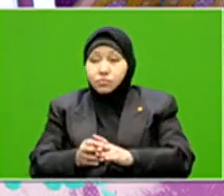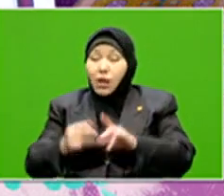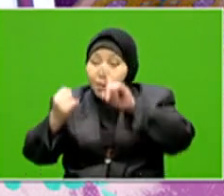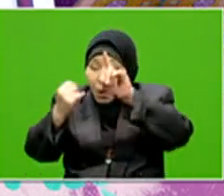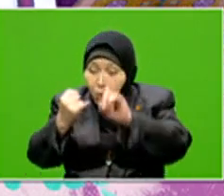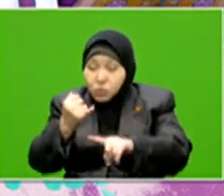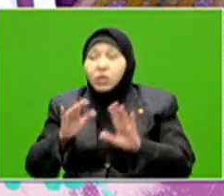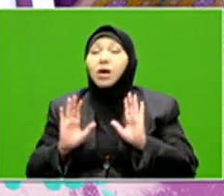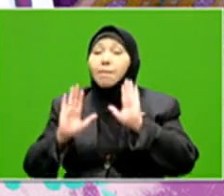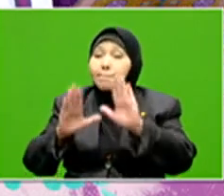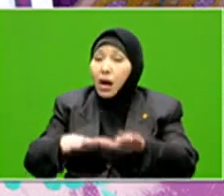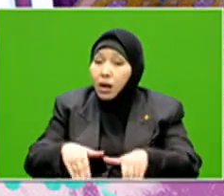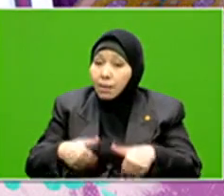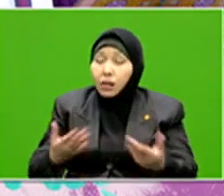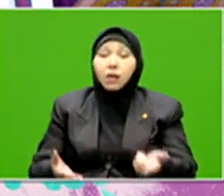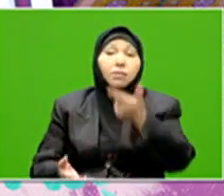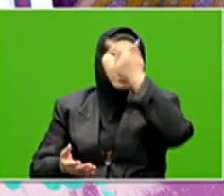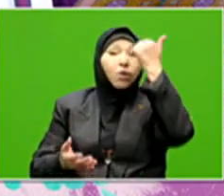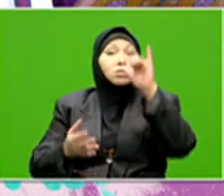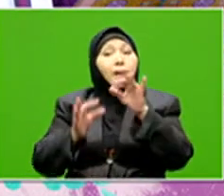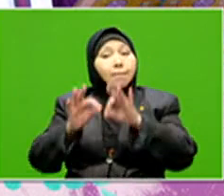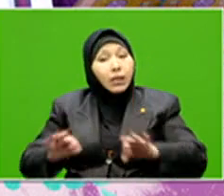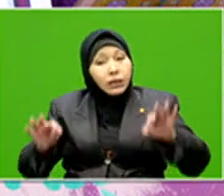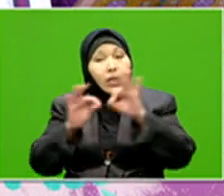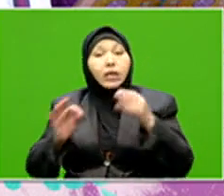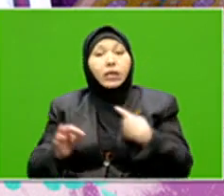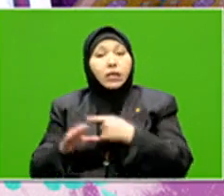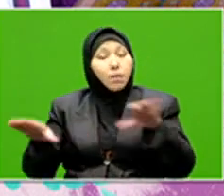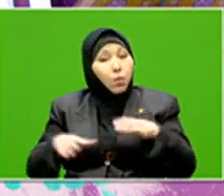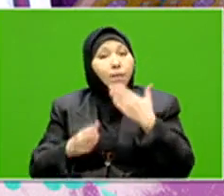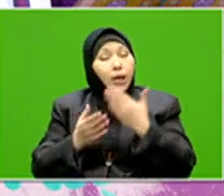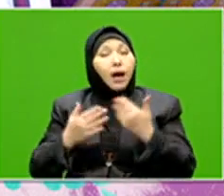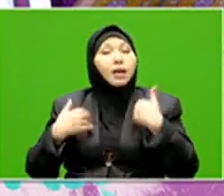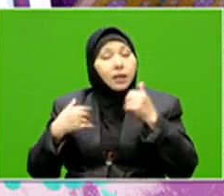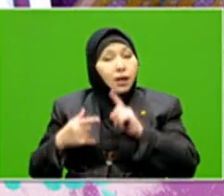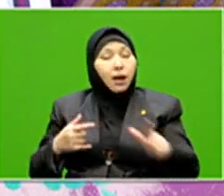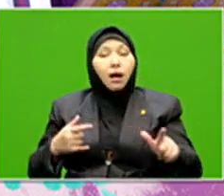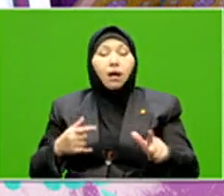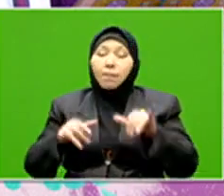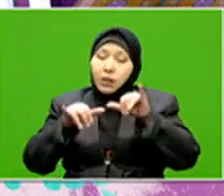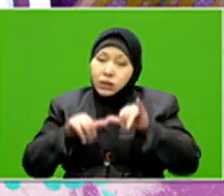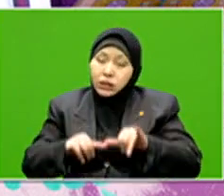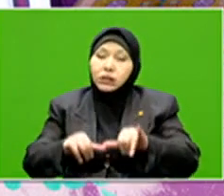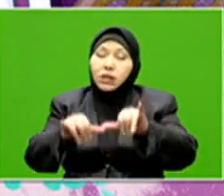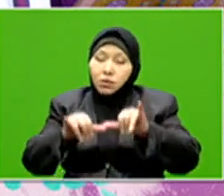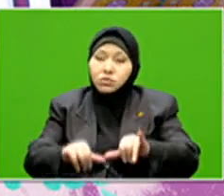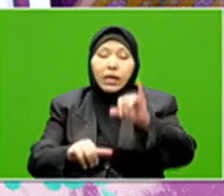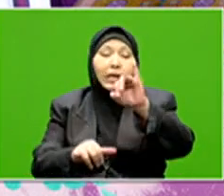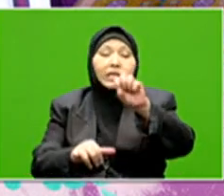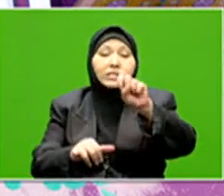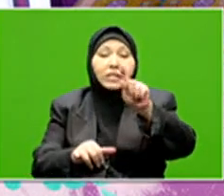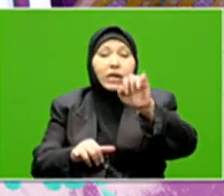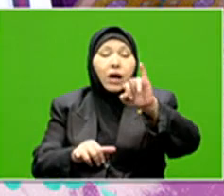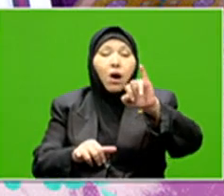penghujungnya bagaimana. Kerana yang penting kita buat baik ini Ustaznya, harapnya adalah istiqamah ya. Dan bercakap tentang istiqamah